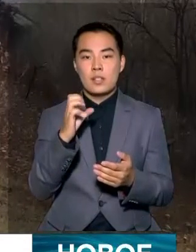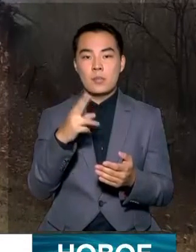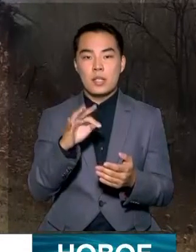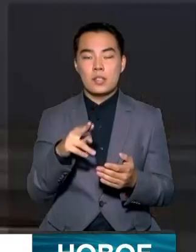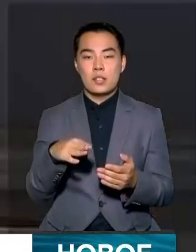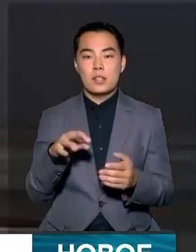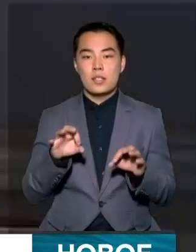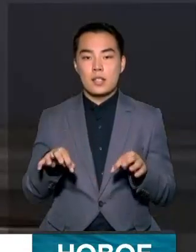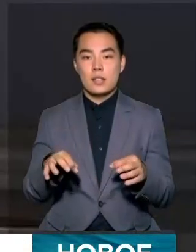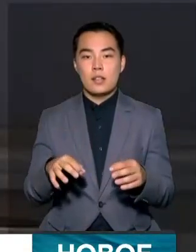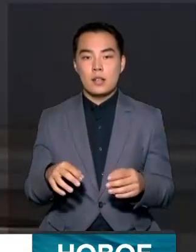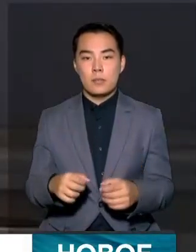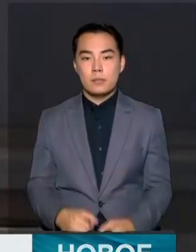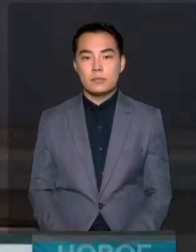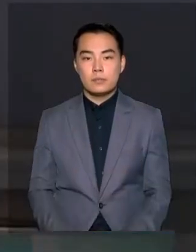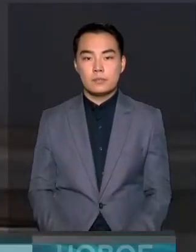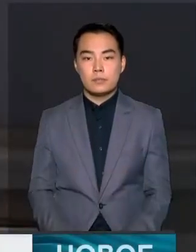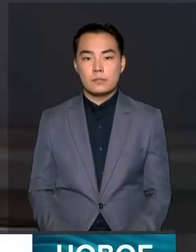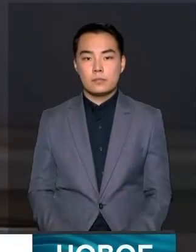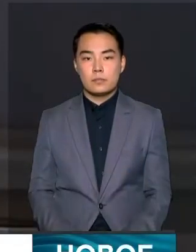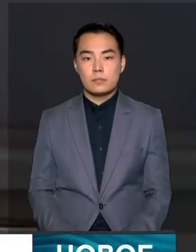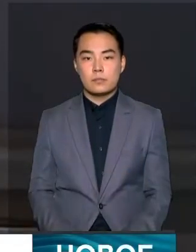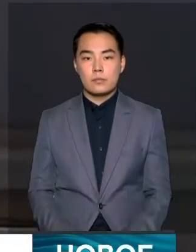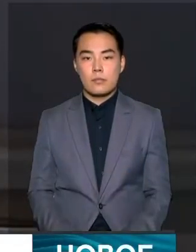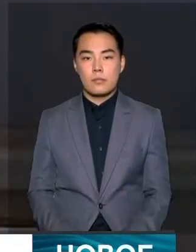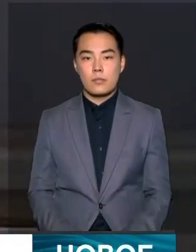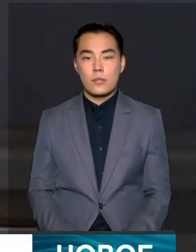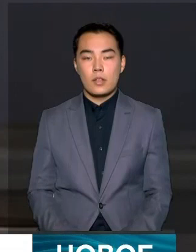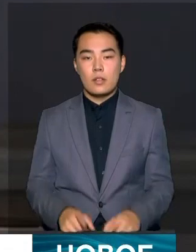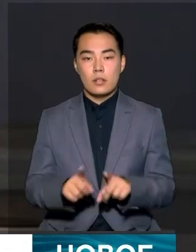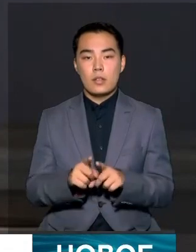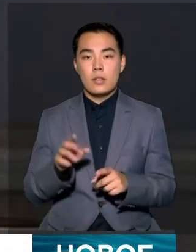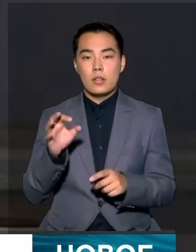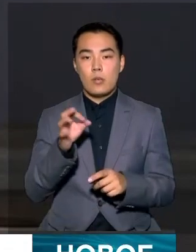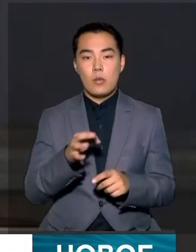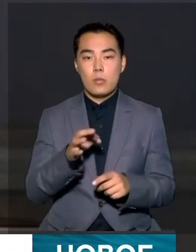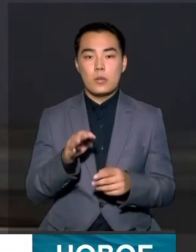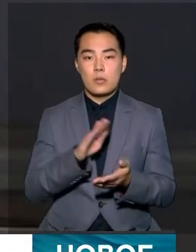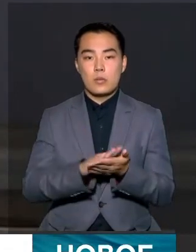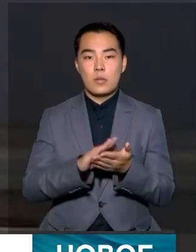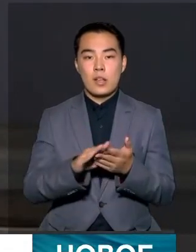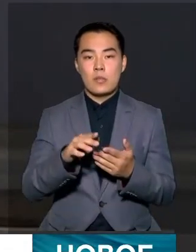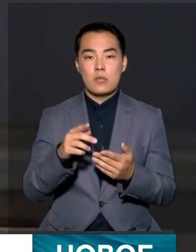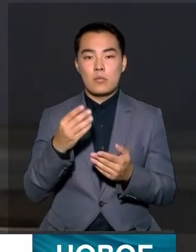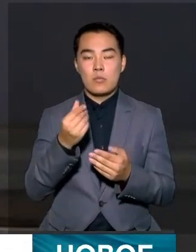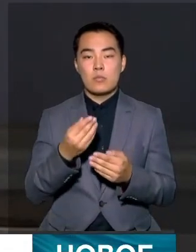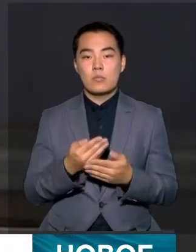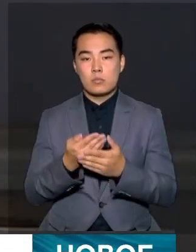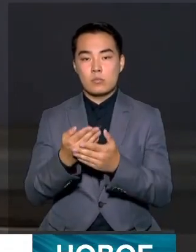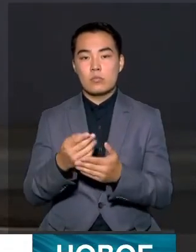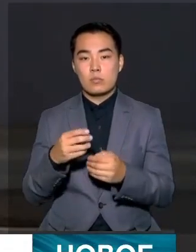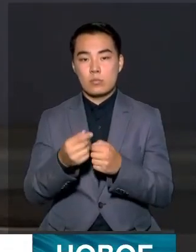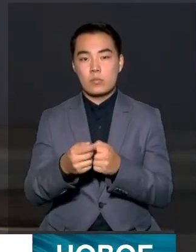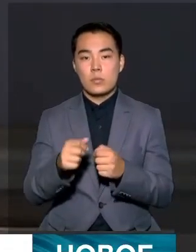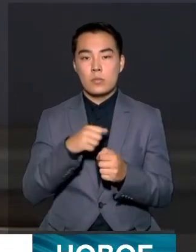спецтехники. В текущем году на содержание улиц и дорог в населенных пунктах области выделено 1 миллиард 435 миллионов